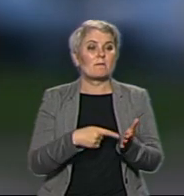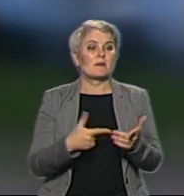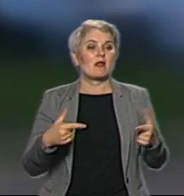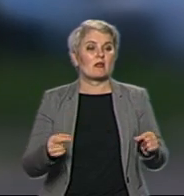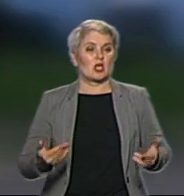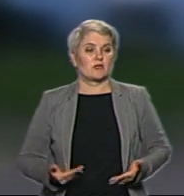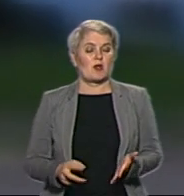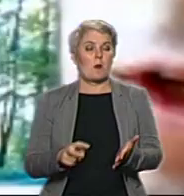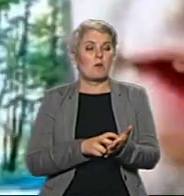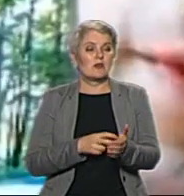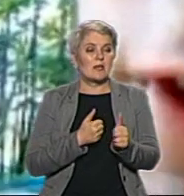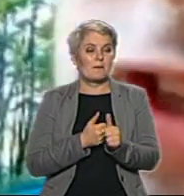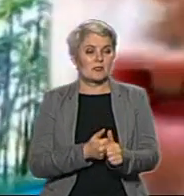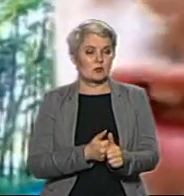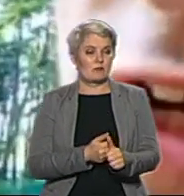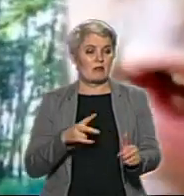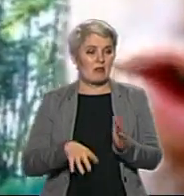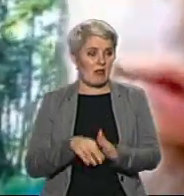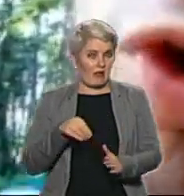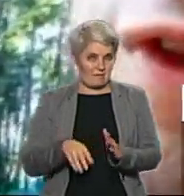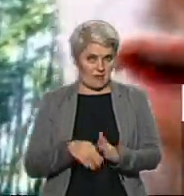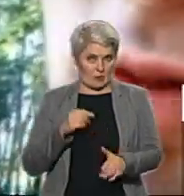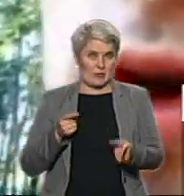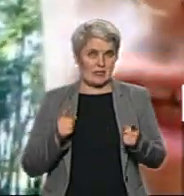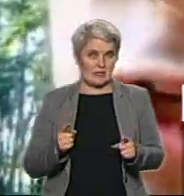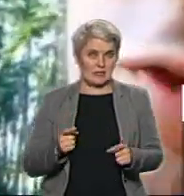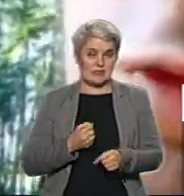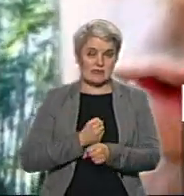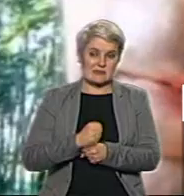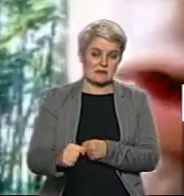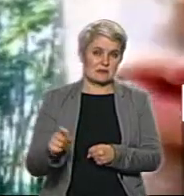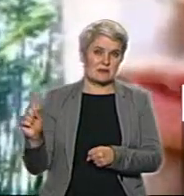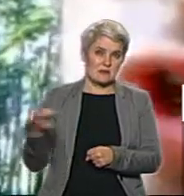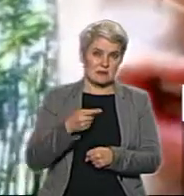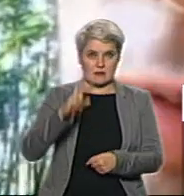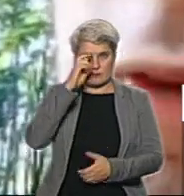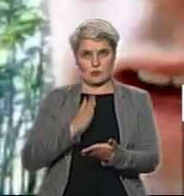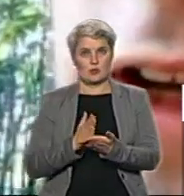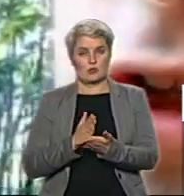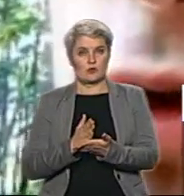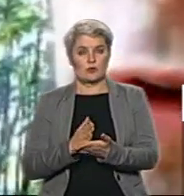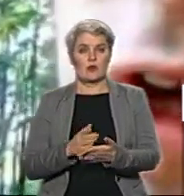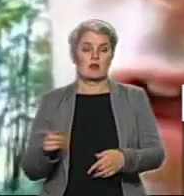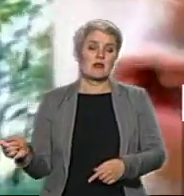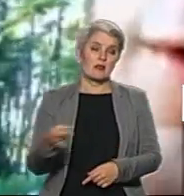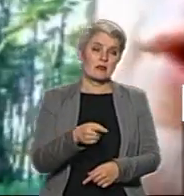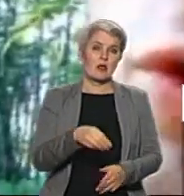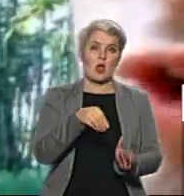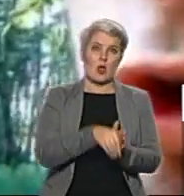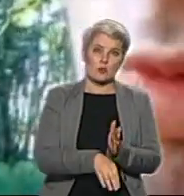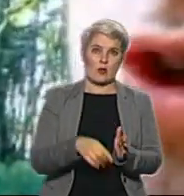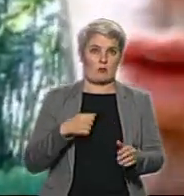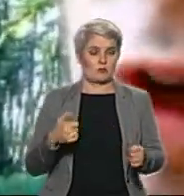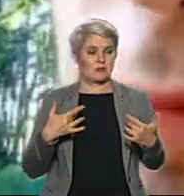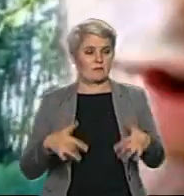оскільки боїться переслідування. На вибори дійсно зганяло дуже багато бюджетників. Їм казали, йдіть голосуйте, а то ми звільнимо.